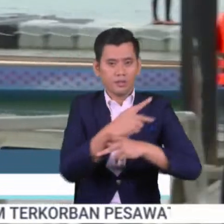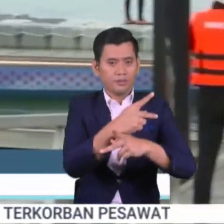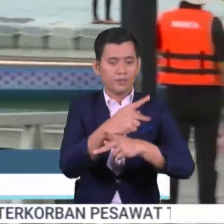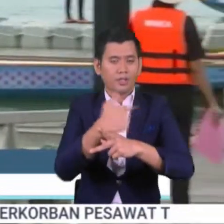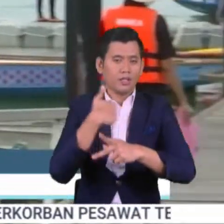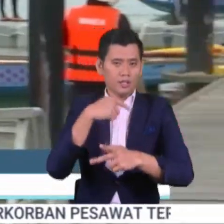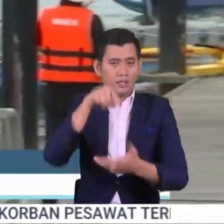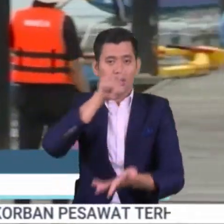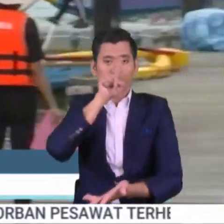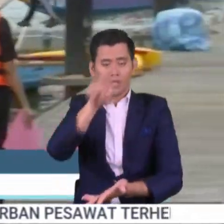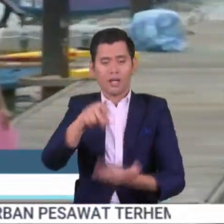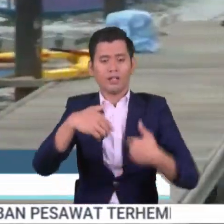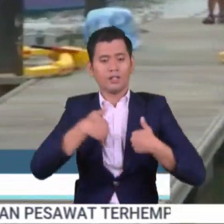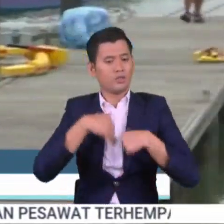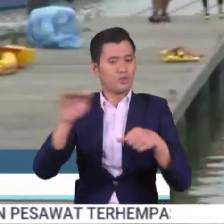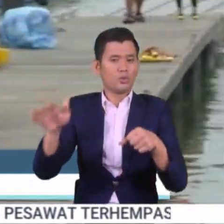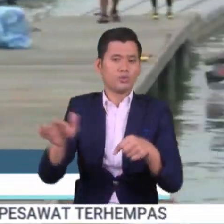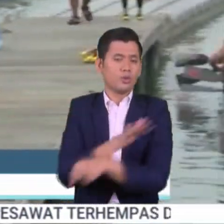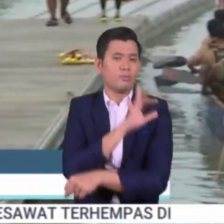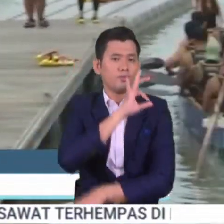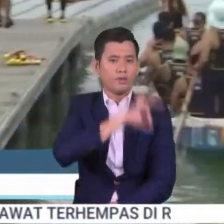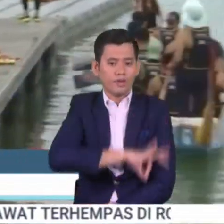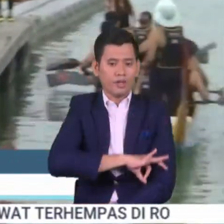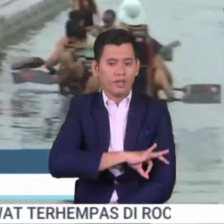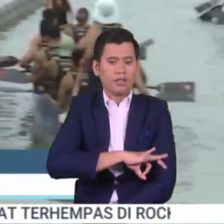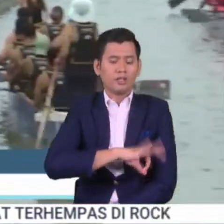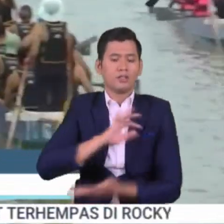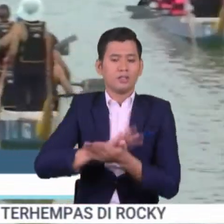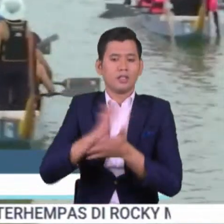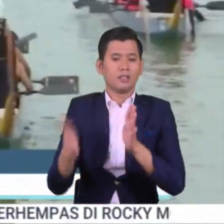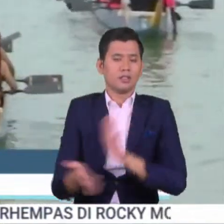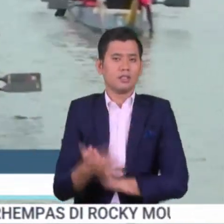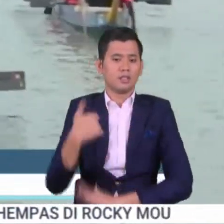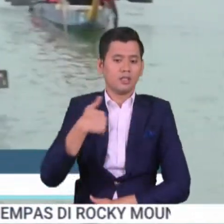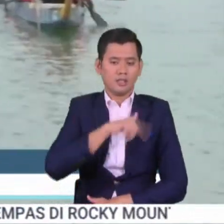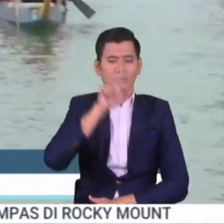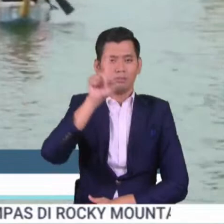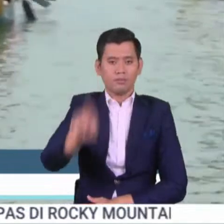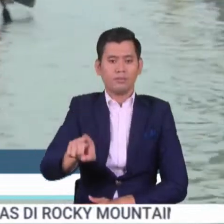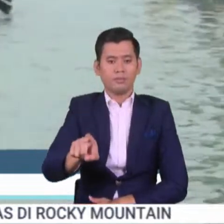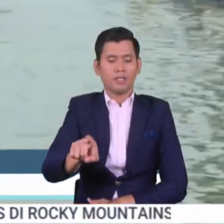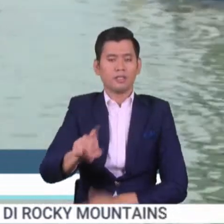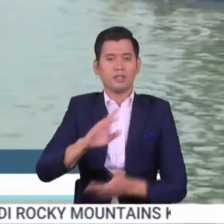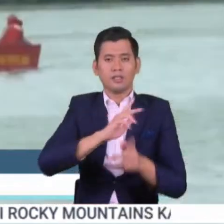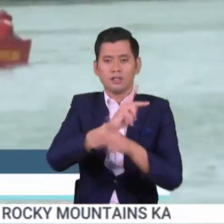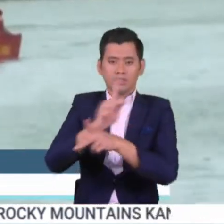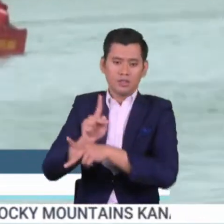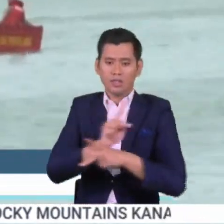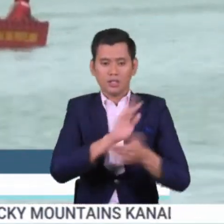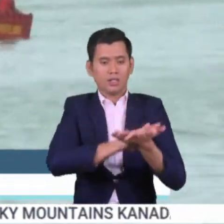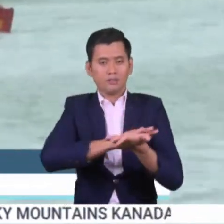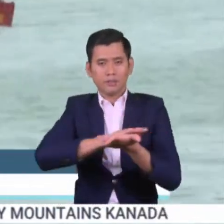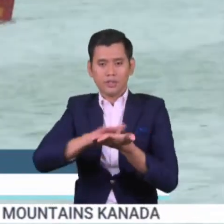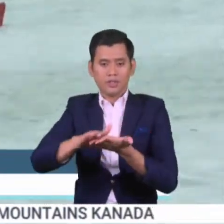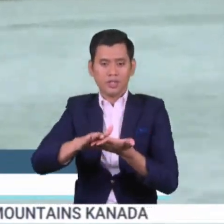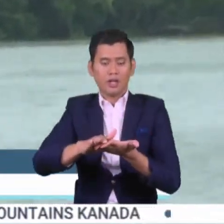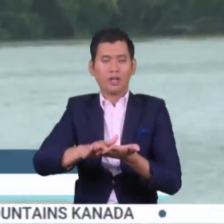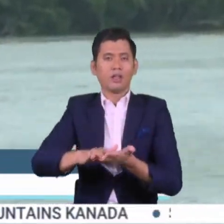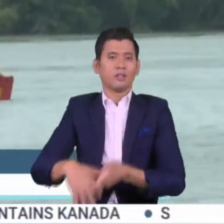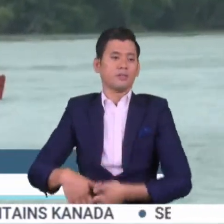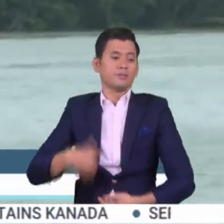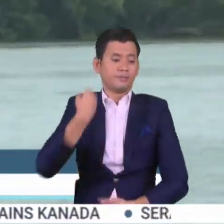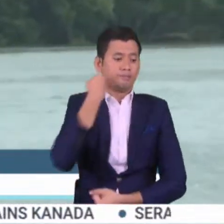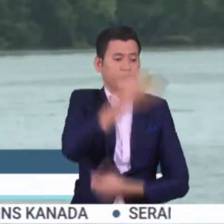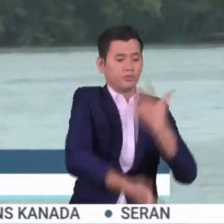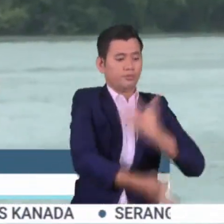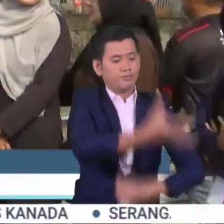Ini yang kita ada, aset ni cukup berharga. Jadi sebab tu kita kata orang putih kata make it a living river. Sebab memang sungai ni aktif dengan nelayan setiap hari.